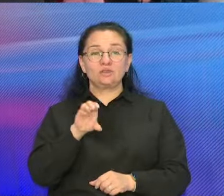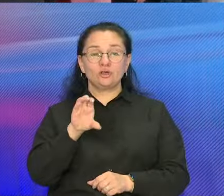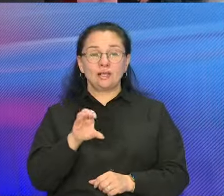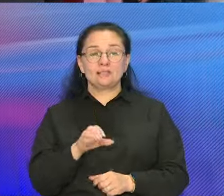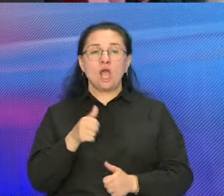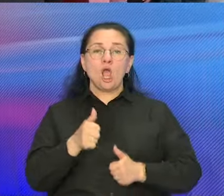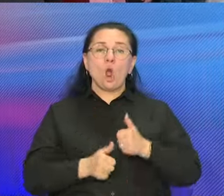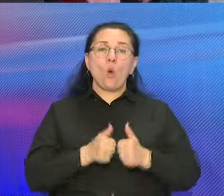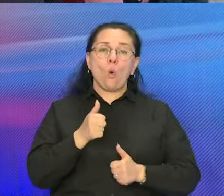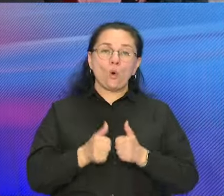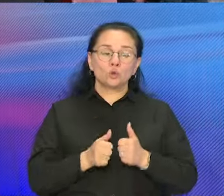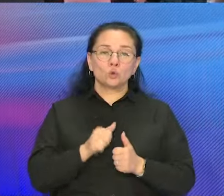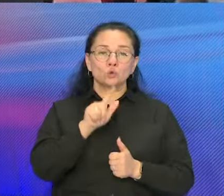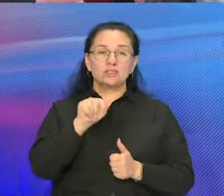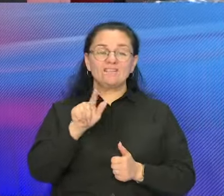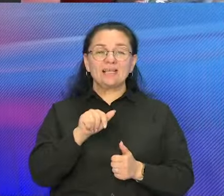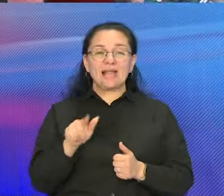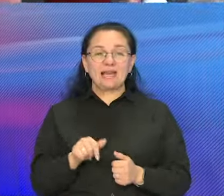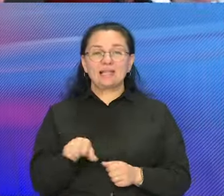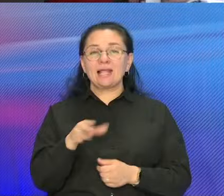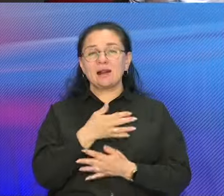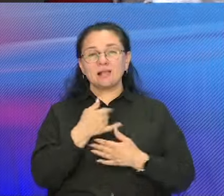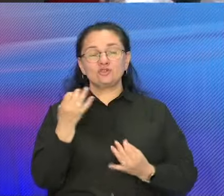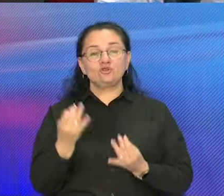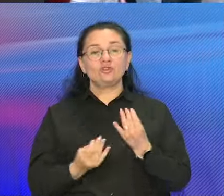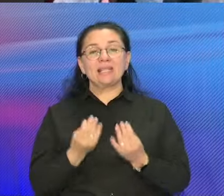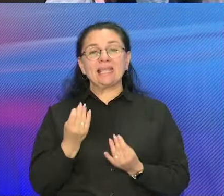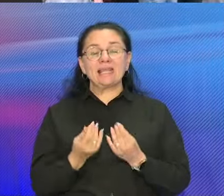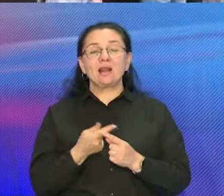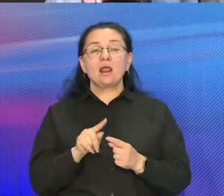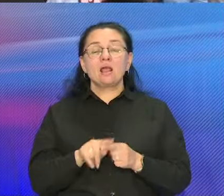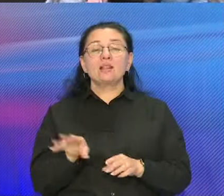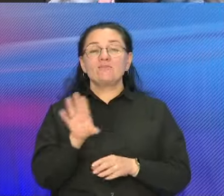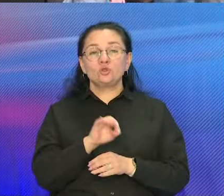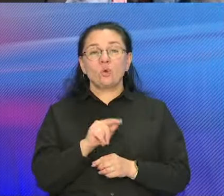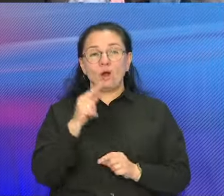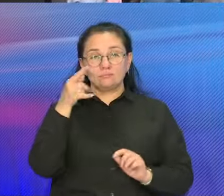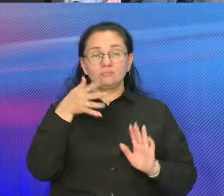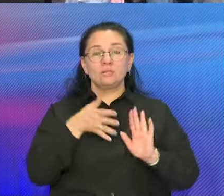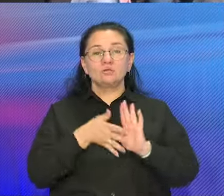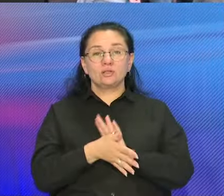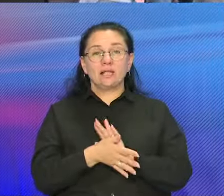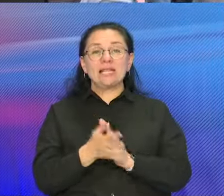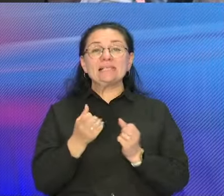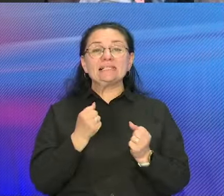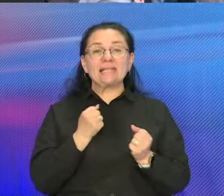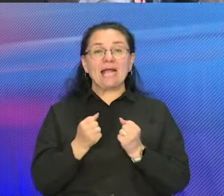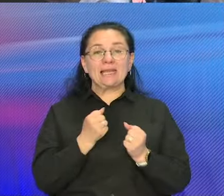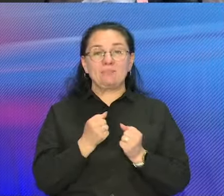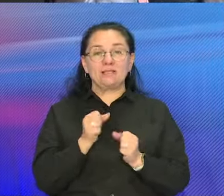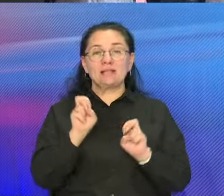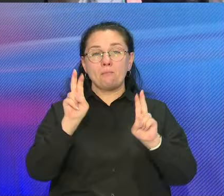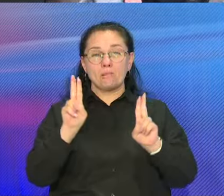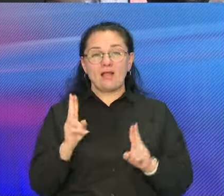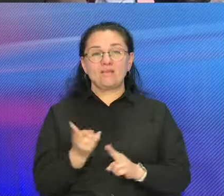викторины, квест-игры Это все то, что поможет усвоить, напомнить и закрепить Правила